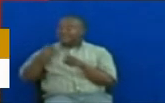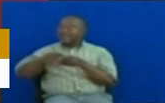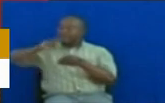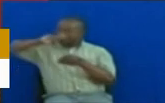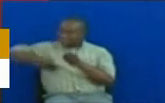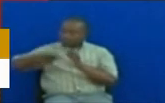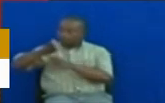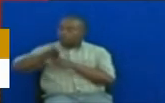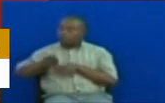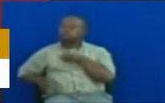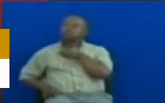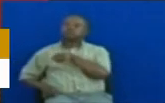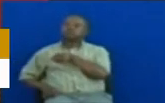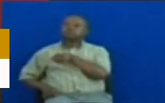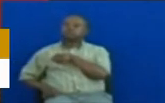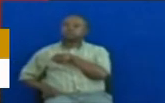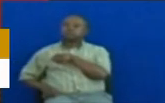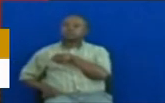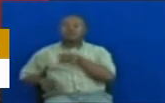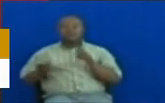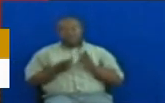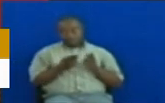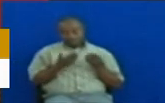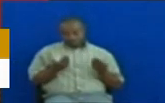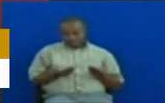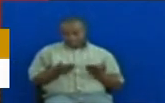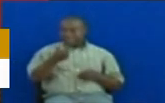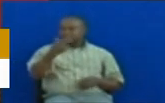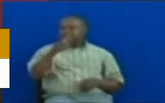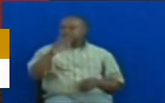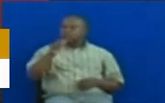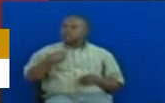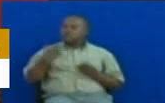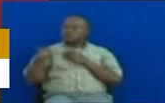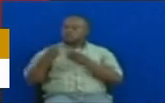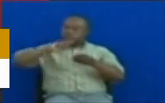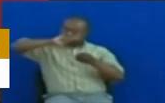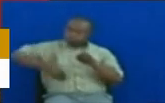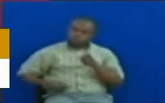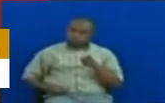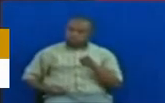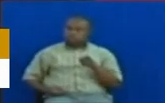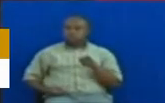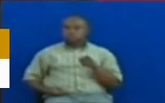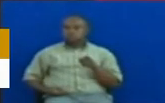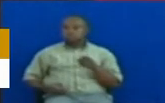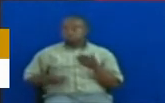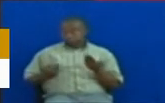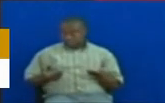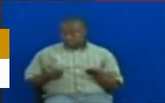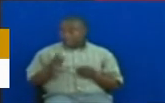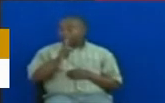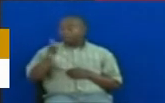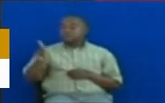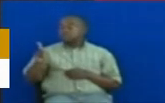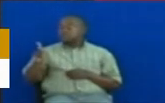makampuni, ni yeye. Lakini kwa commissioner, nani mwenye mamlaka ya kutoza, ya kufanya nini? Ni commissioner of TRA. Kwa